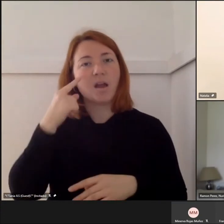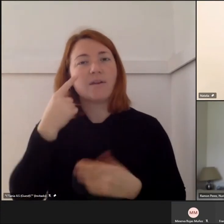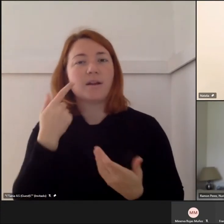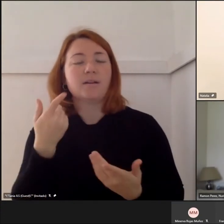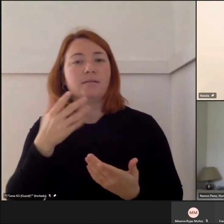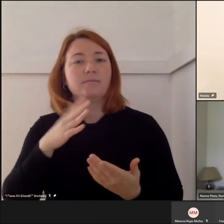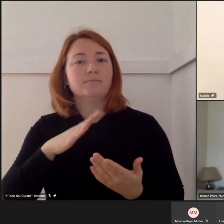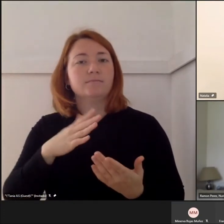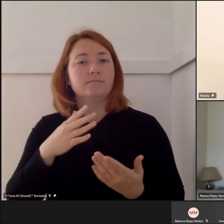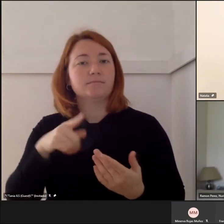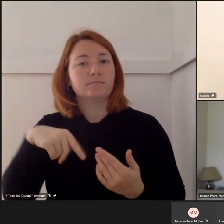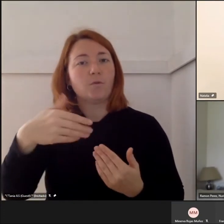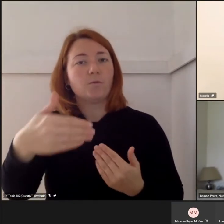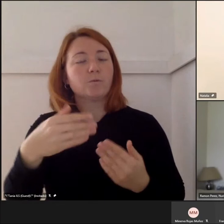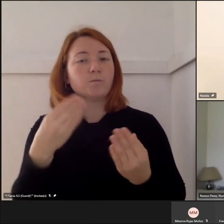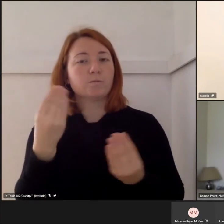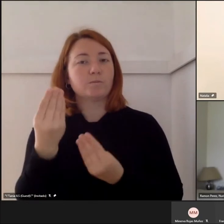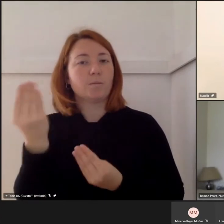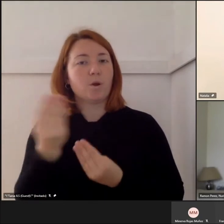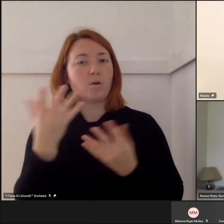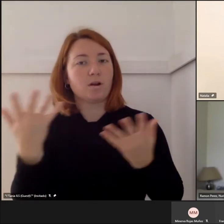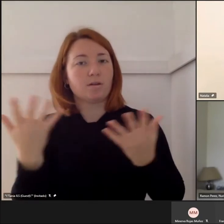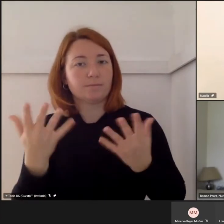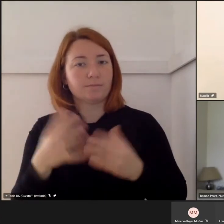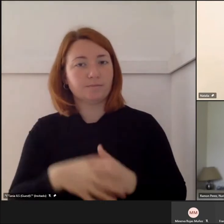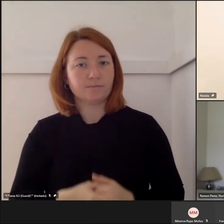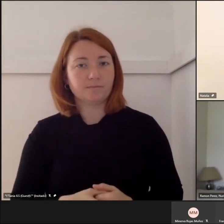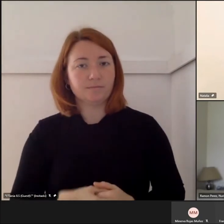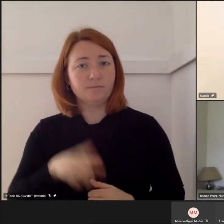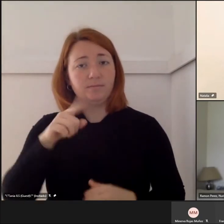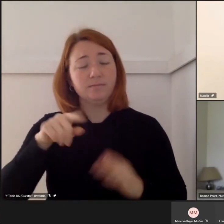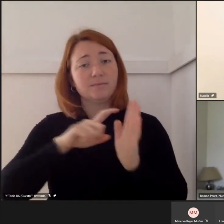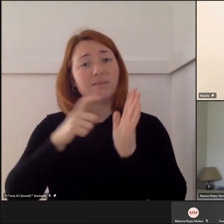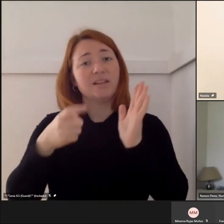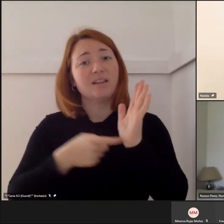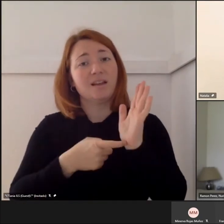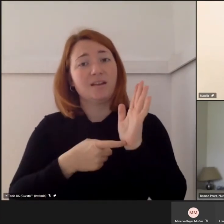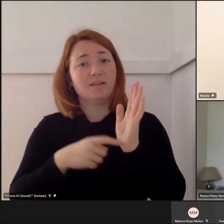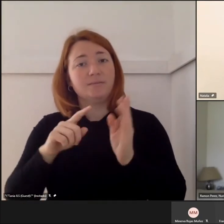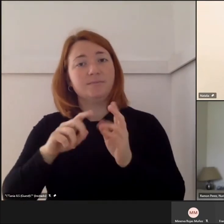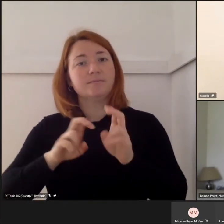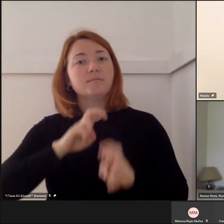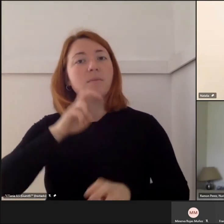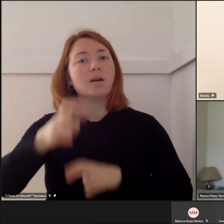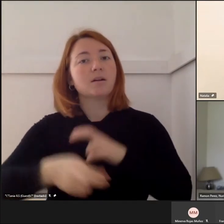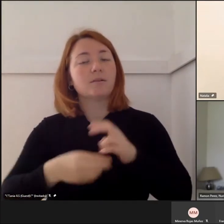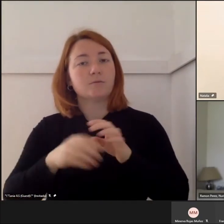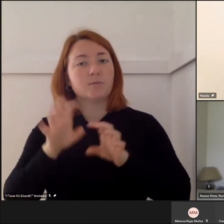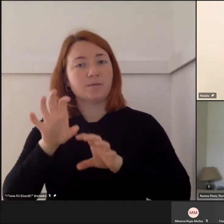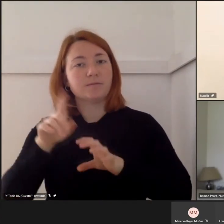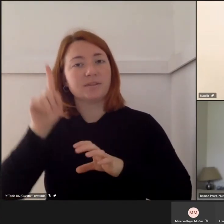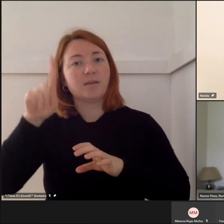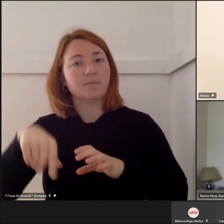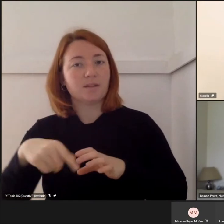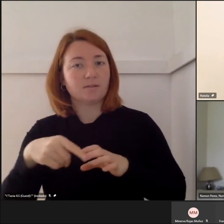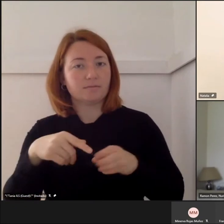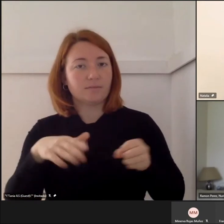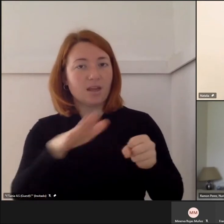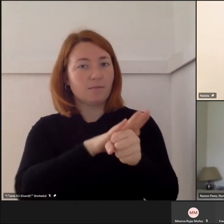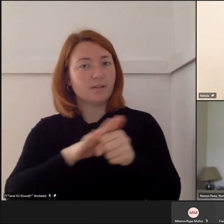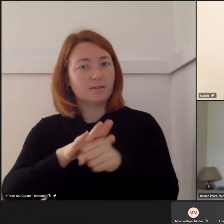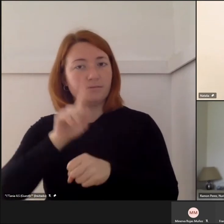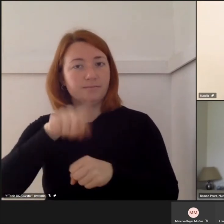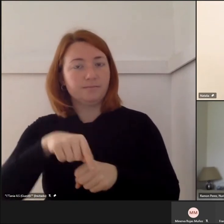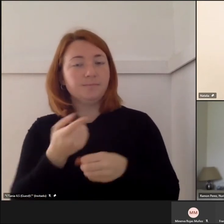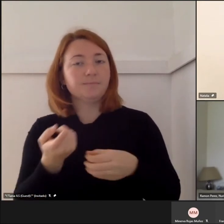canvis introduïts per la reforma de la llei de violència 5/2008, també interpel·la encara més a les administracions, no? En alguns sentits,